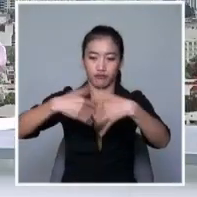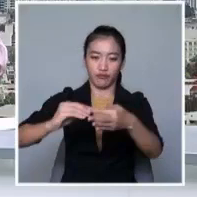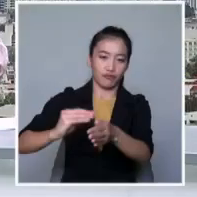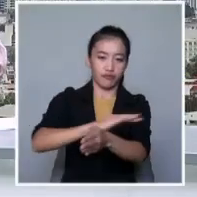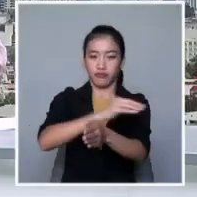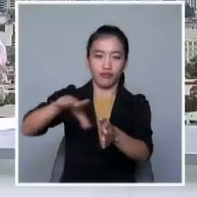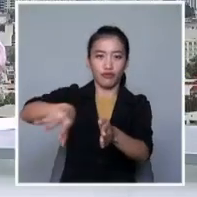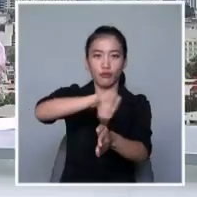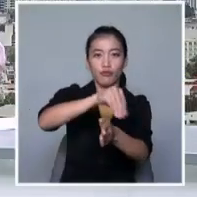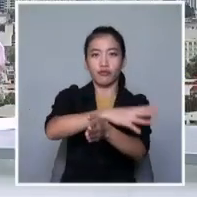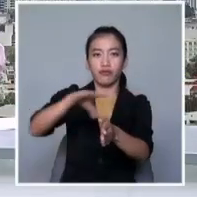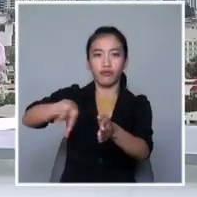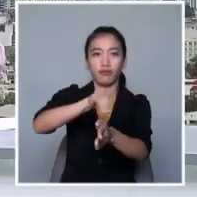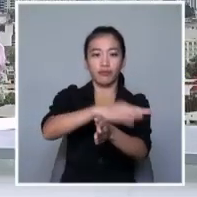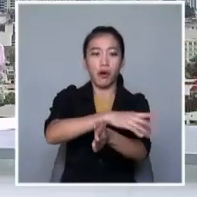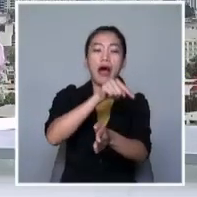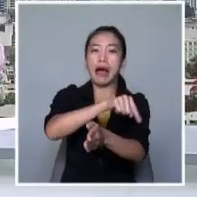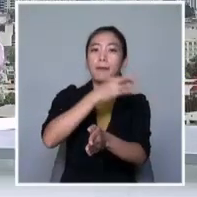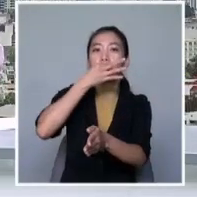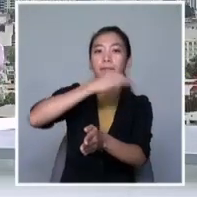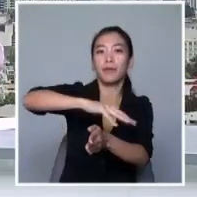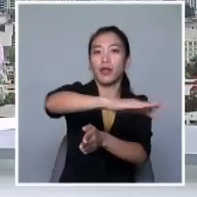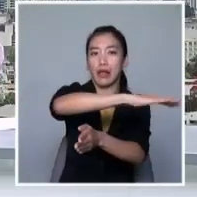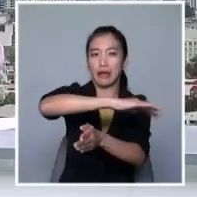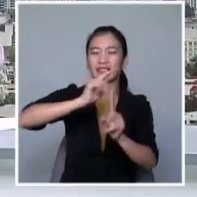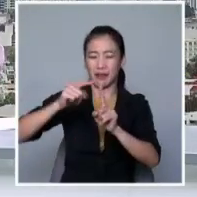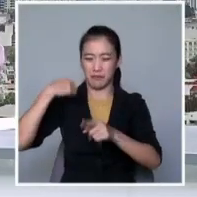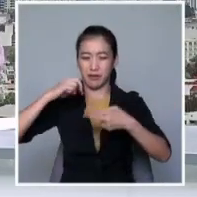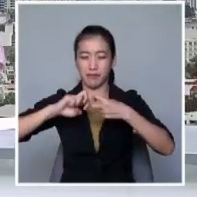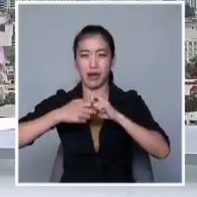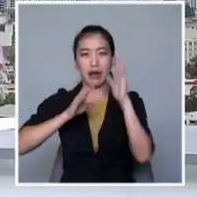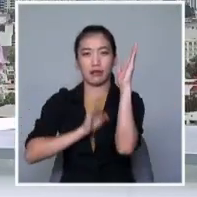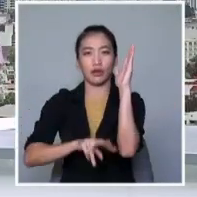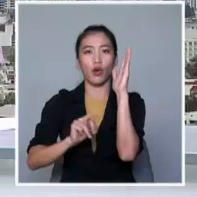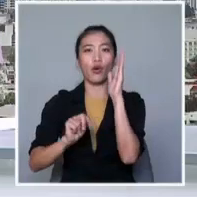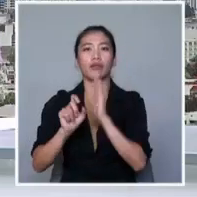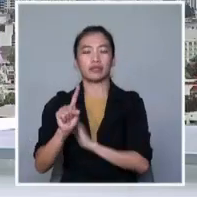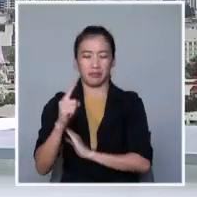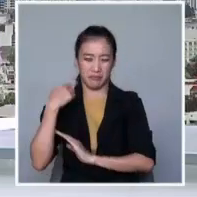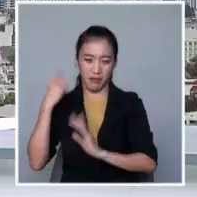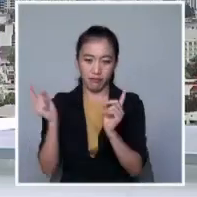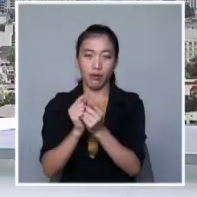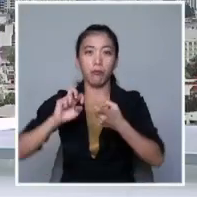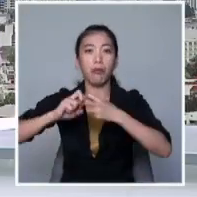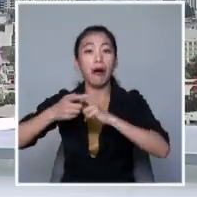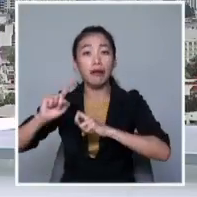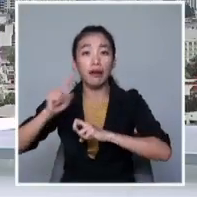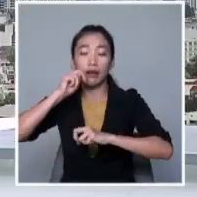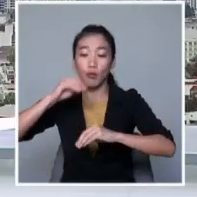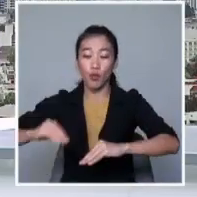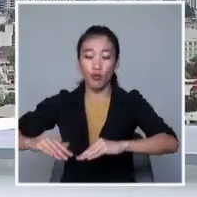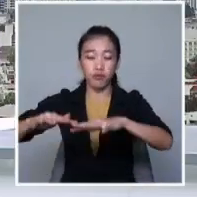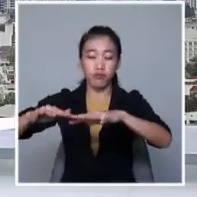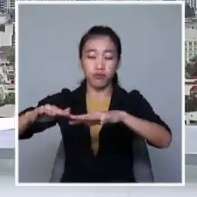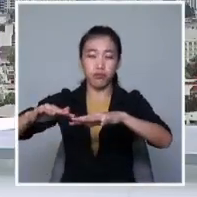ที่สุดนะคะแต่ไปดูในพื้นที่จังหวัดนครศรีธรรมราชค่ะพบหนึ่งปัญหาใหญ่เกิดขึ้นหลังจากที่น้ำท่วมขังในราคามีการเปิดเผย